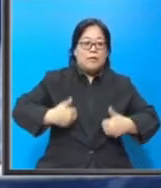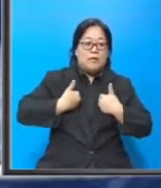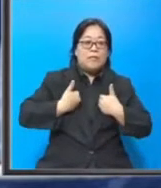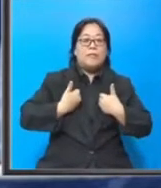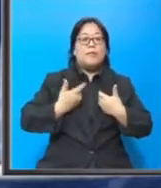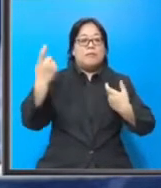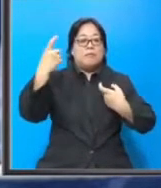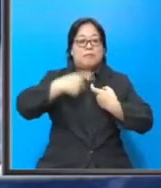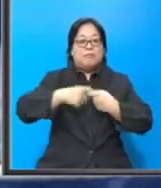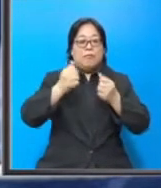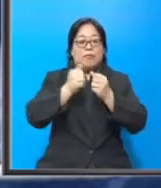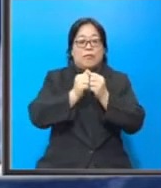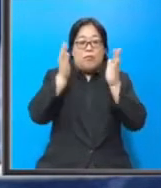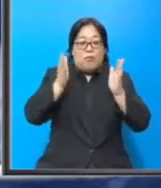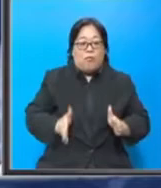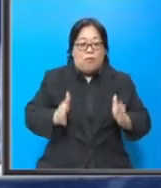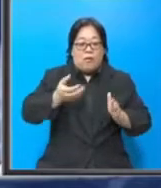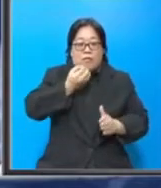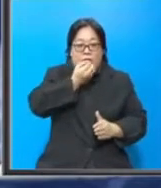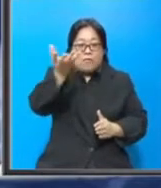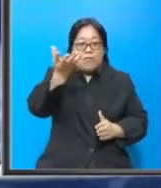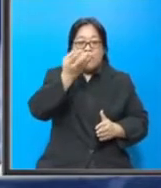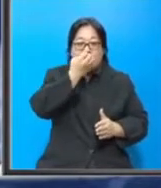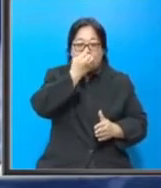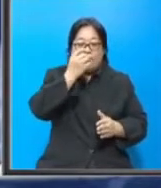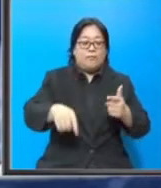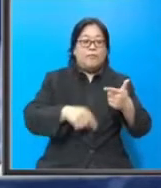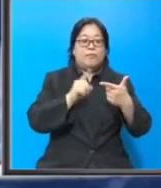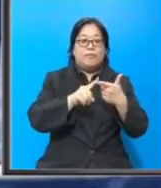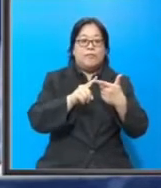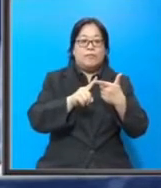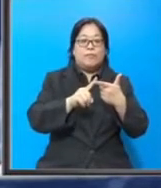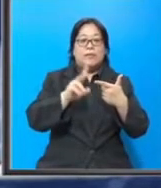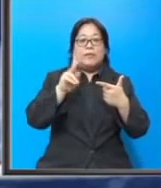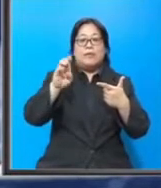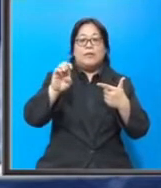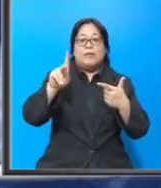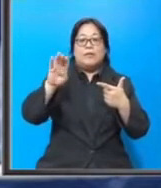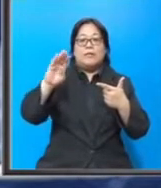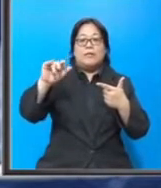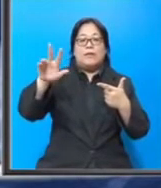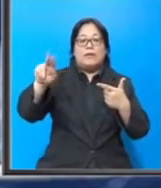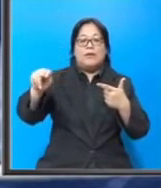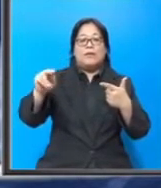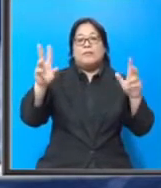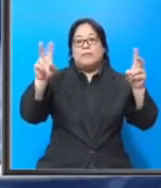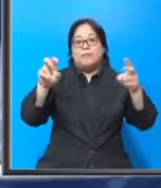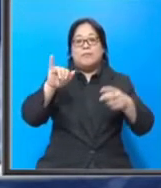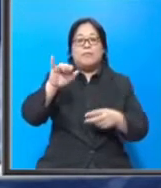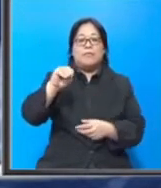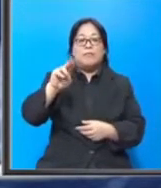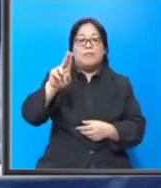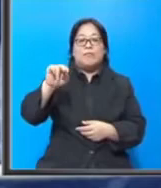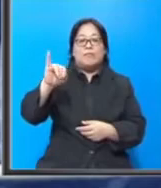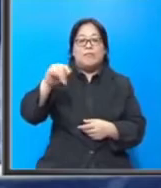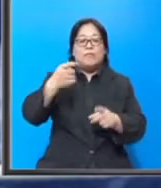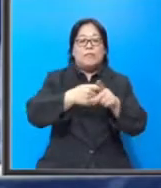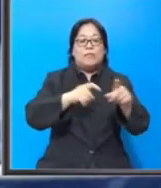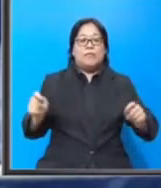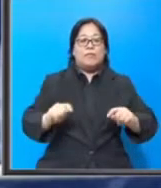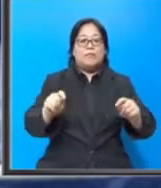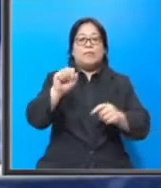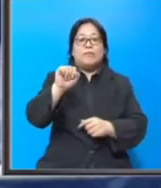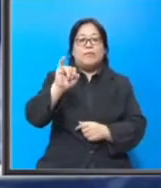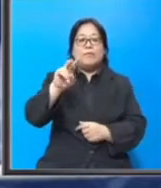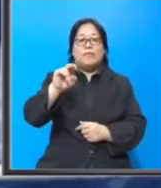yang berkaitan dengan pemberi maklumat tersebut. Yang kedua, kekebalan ataupun immunity daripada tindakan sivil